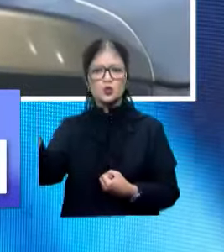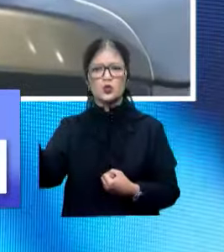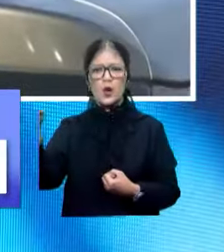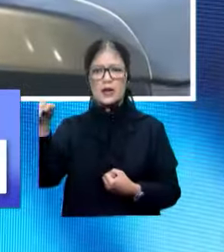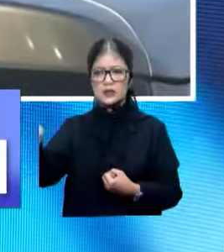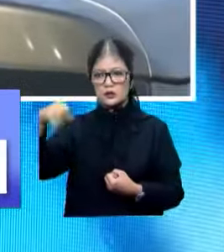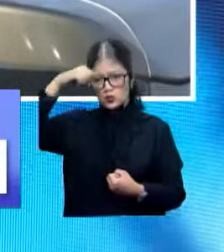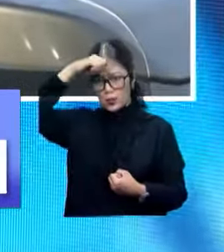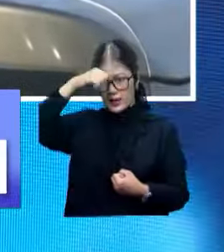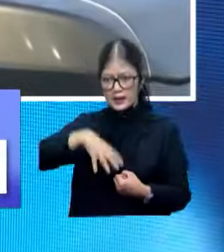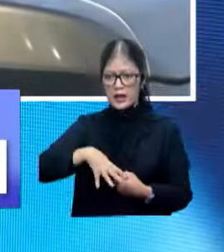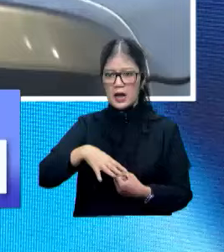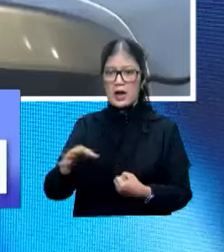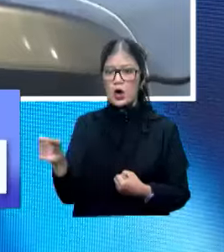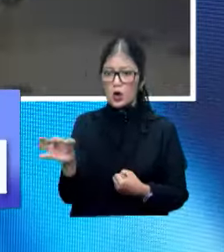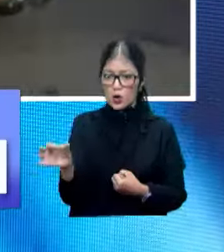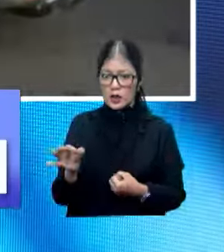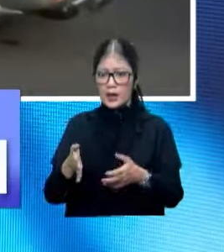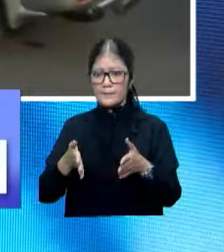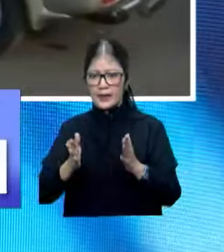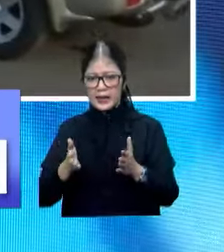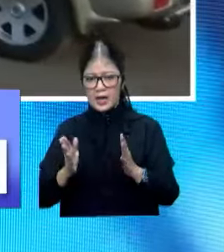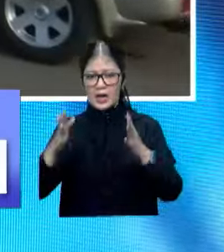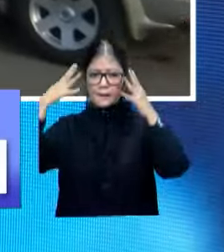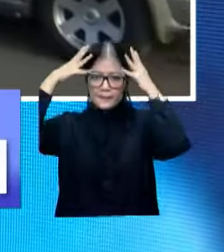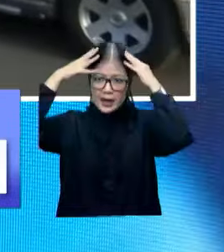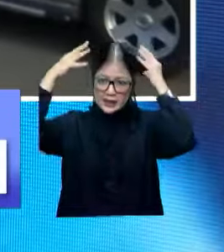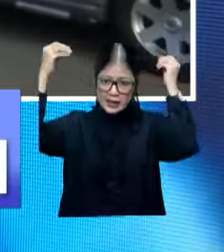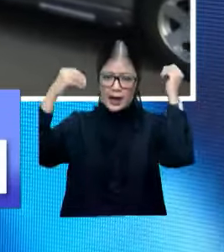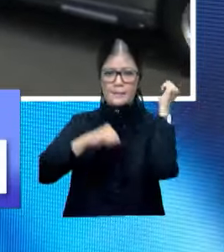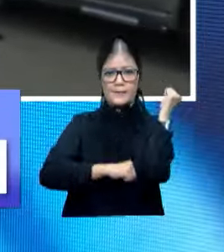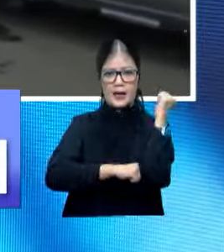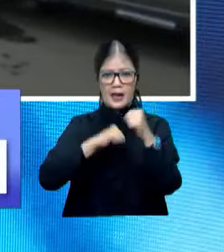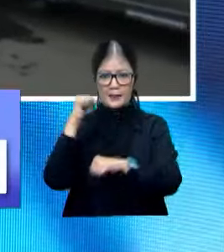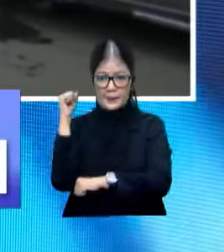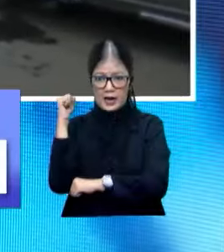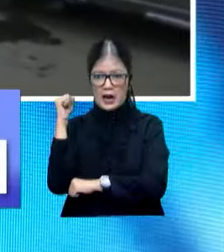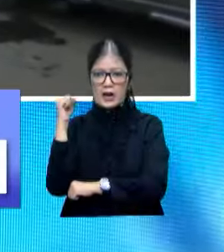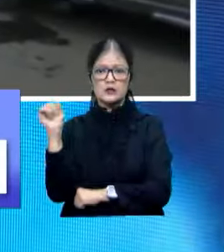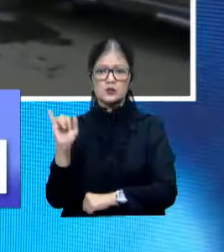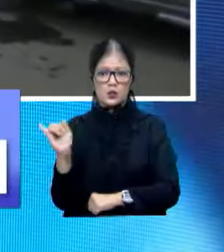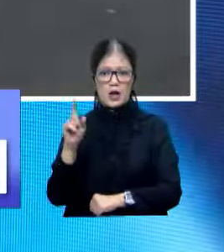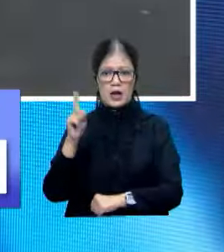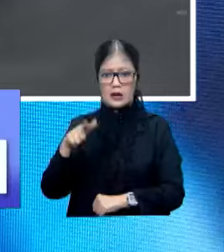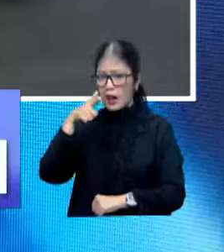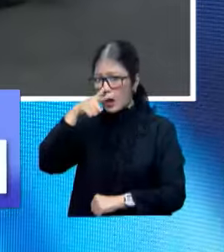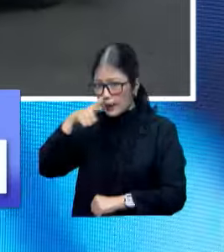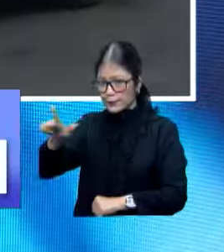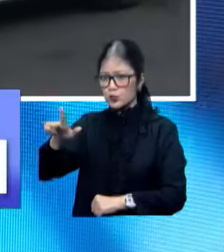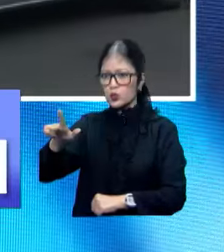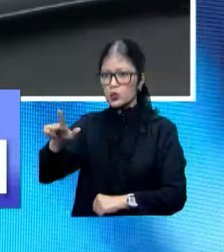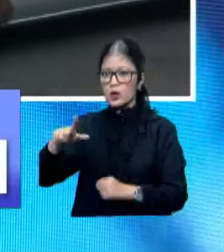Sunda, yakni di kota Medan, Padang, Palembang, dan juga Lampung. Tentu dari pihak SDP ini juga menghimbau bagi para